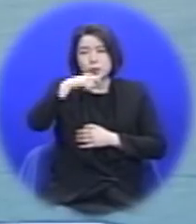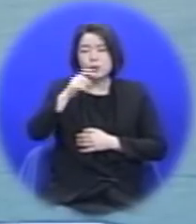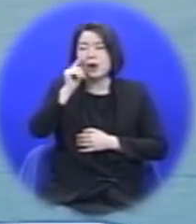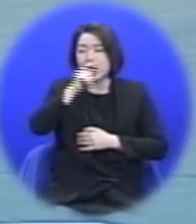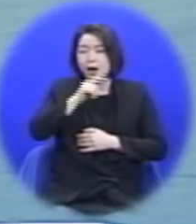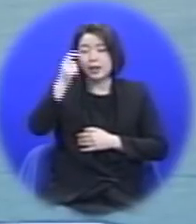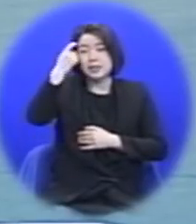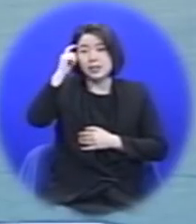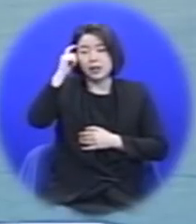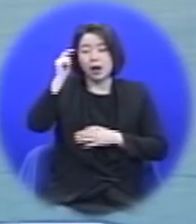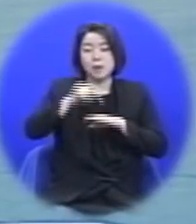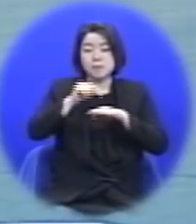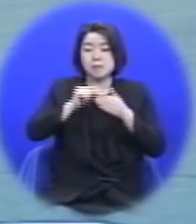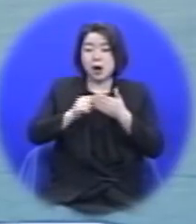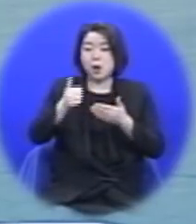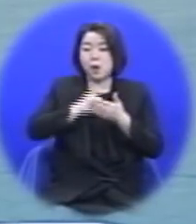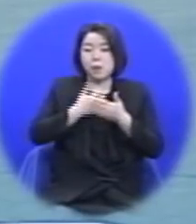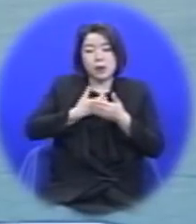생각을 마음에 품고 있거나